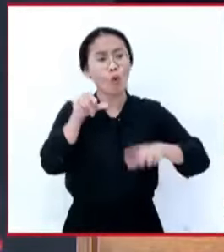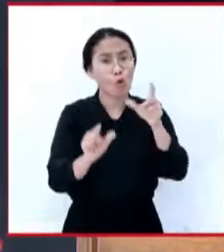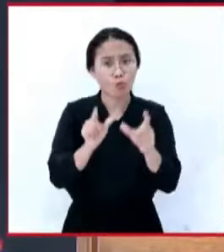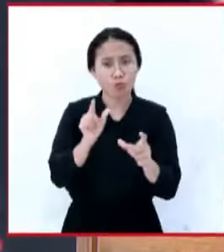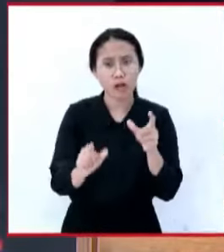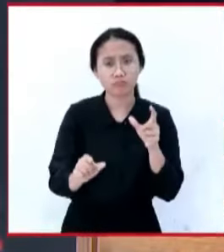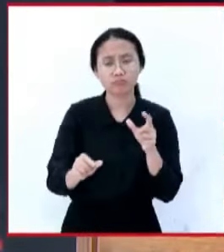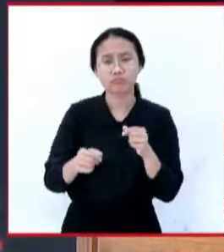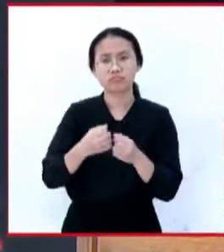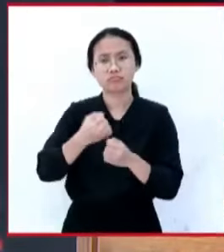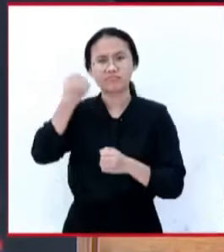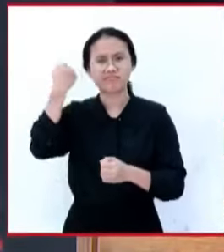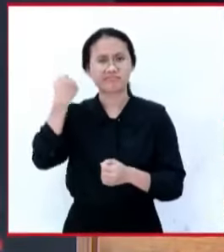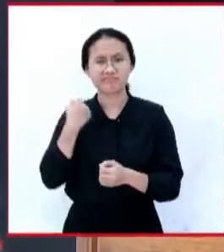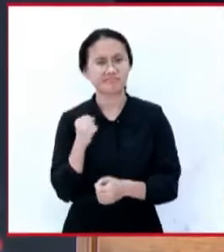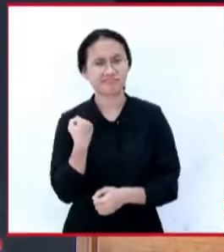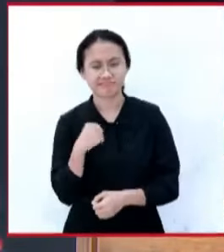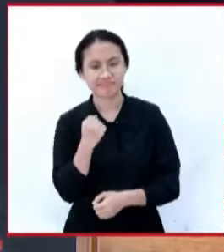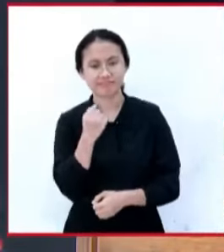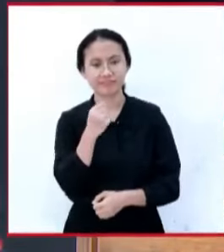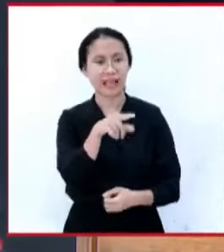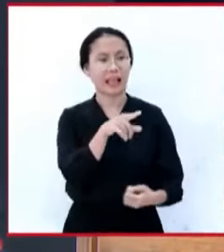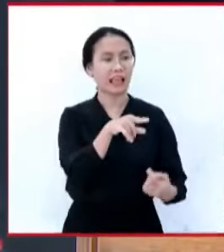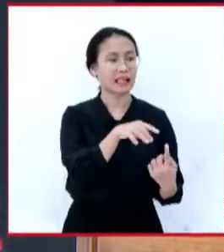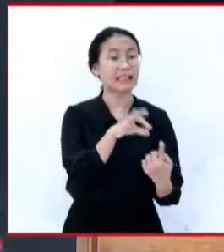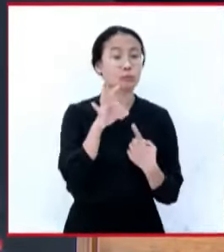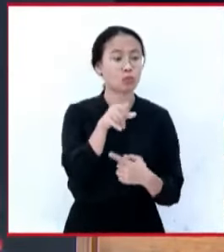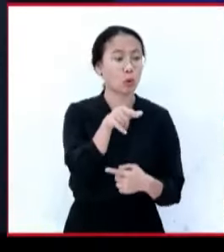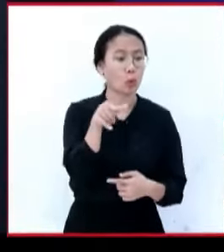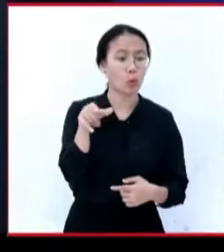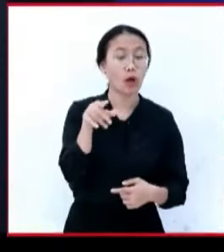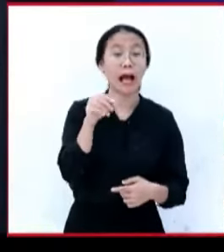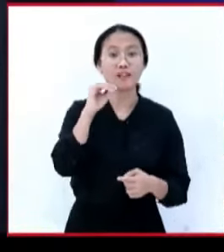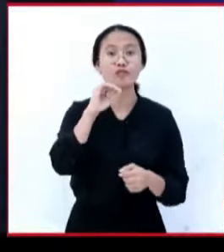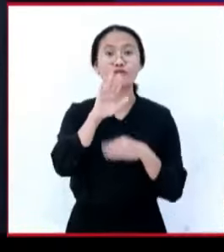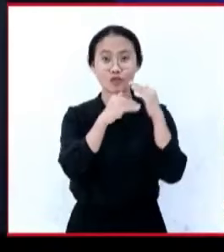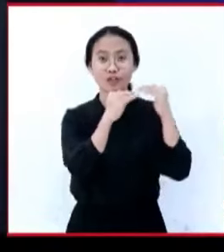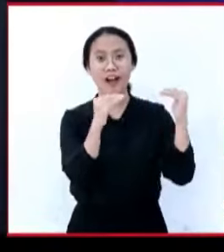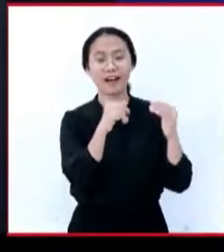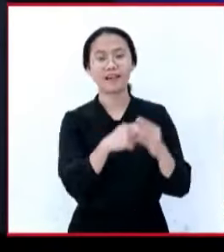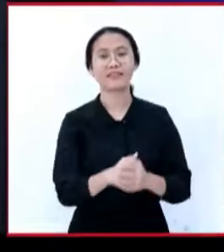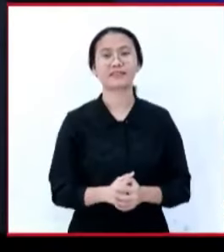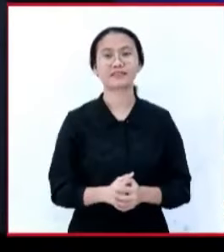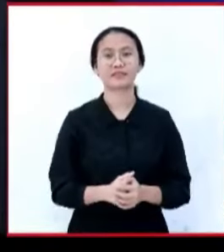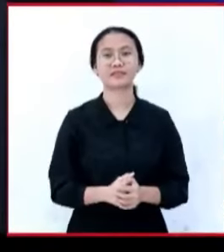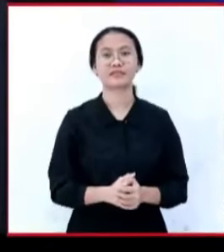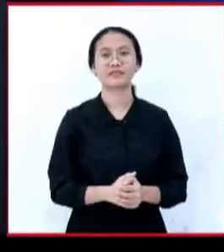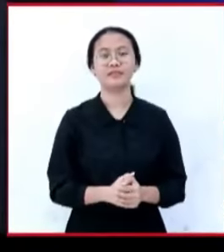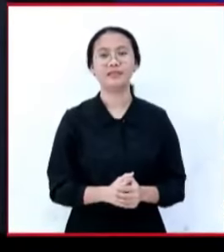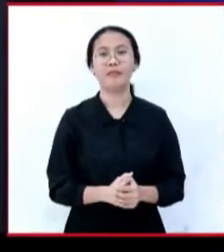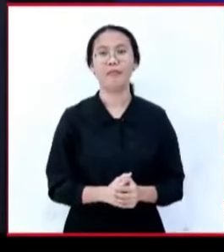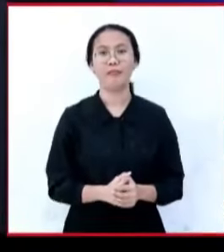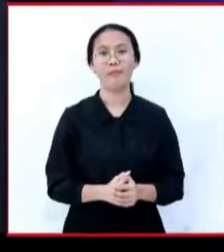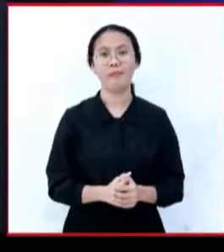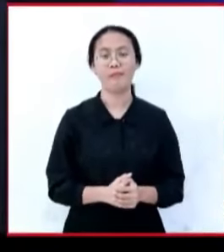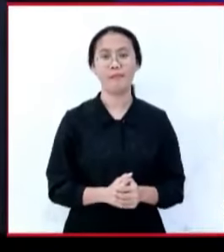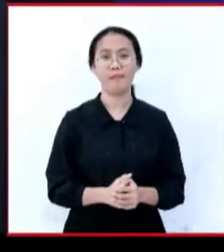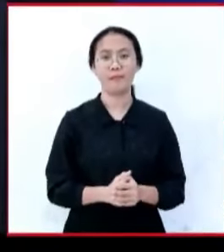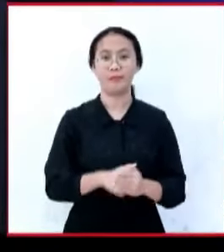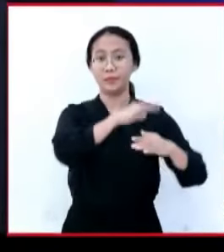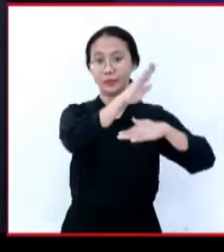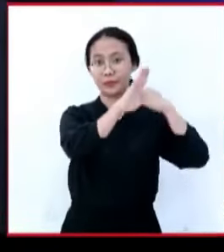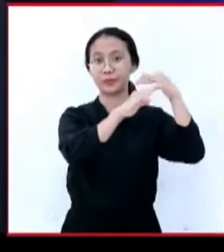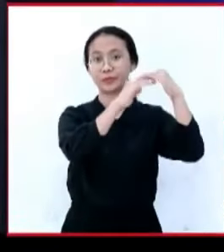tempat yang bernama surga maka boleh dikatakan bahwa keberadaan surga sebagai suatu tempat